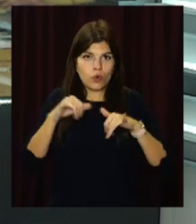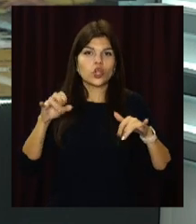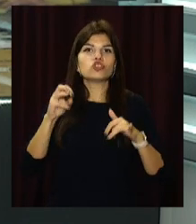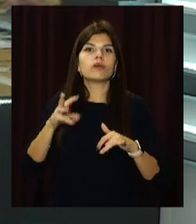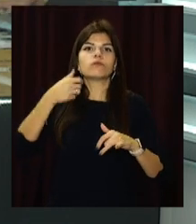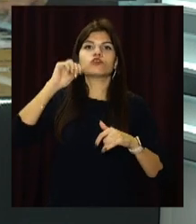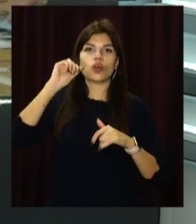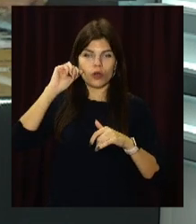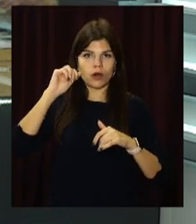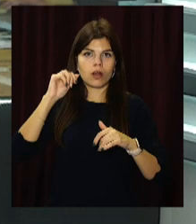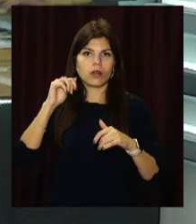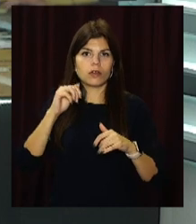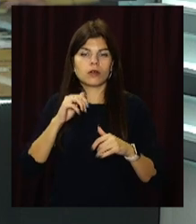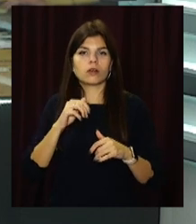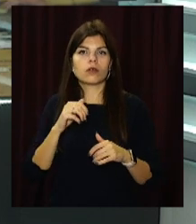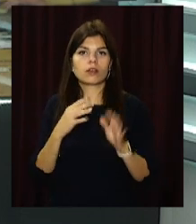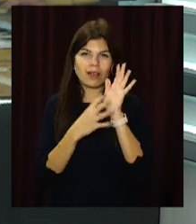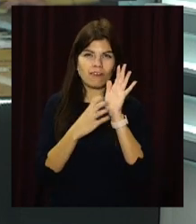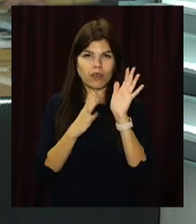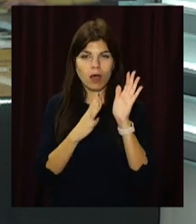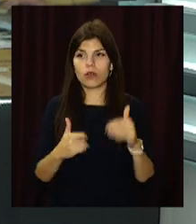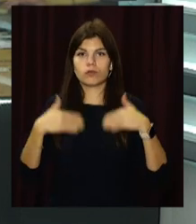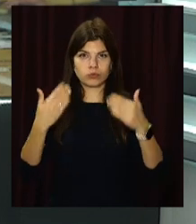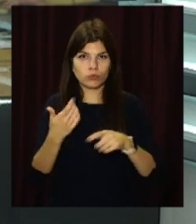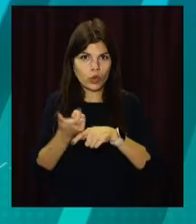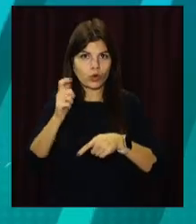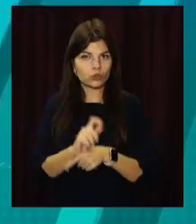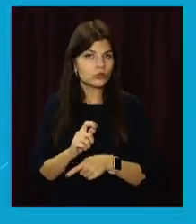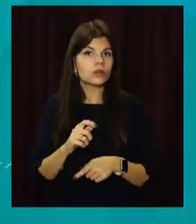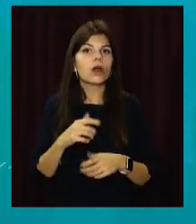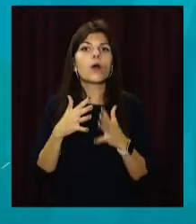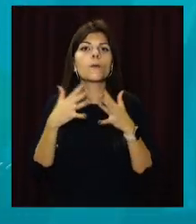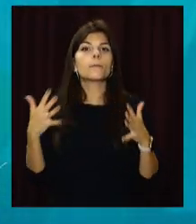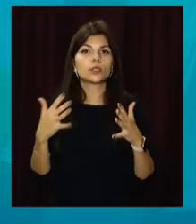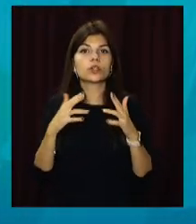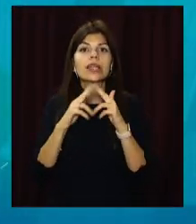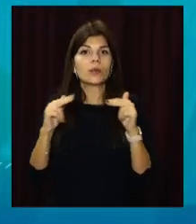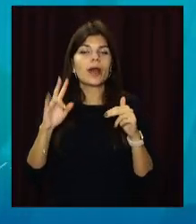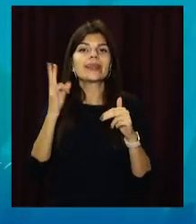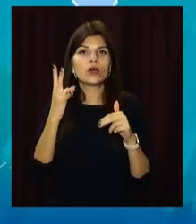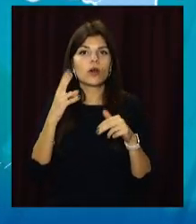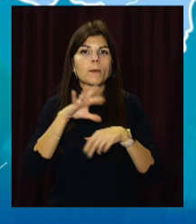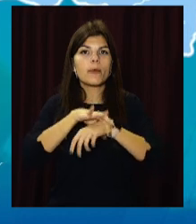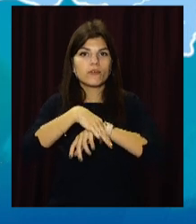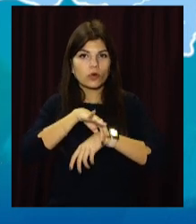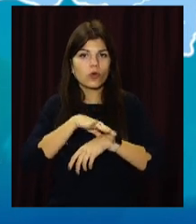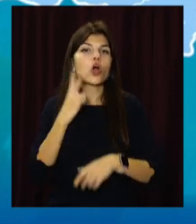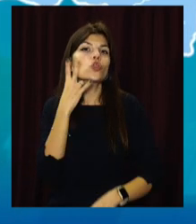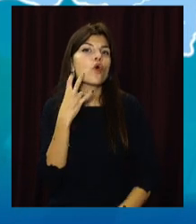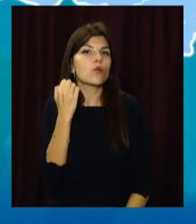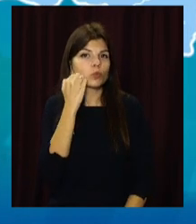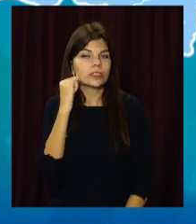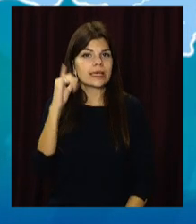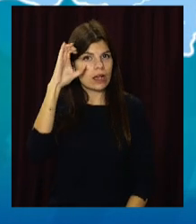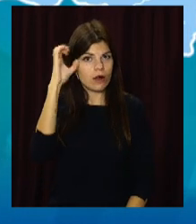вчора, повідомляють в обласному департаменті охорони здоров'я. Найбільше випадків у Дніпрі, Нікополі, Павлограді, Новомосковську